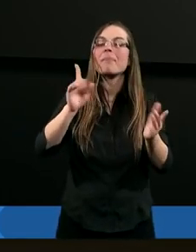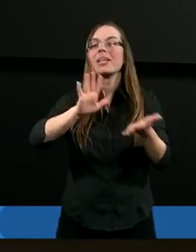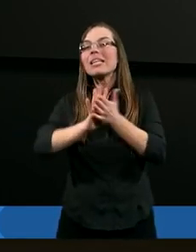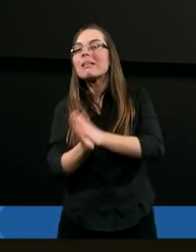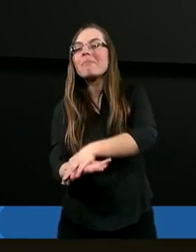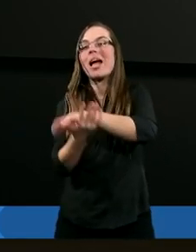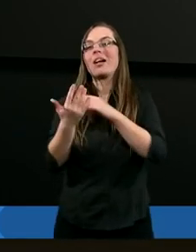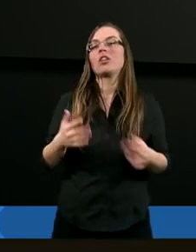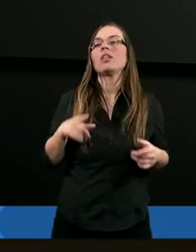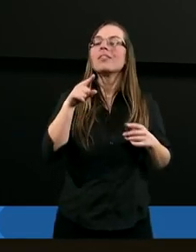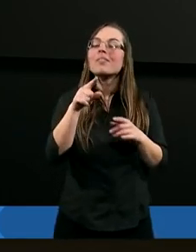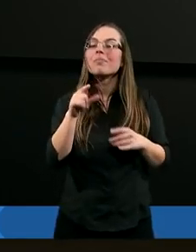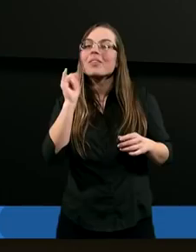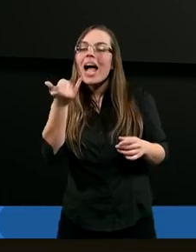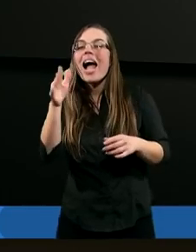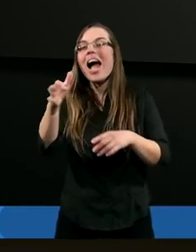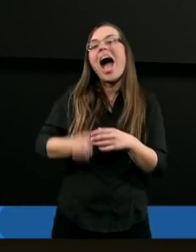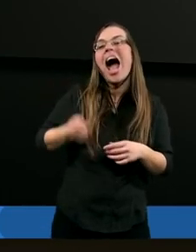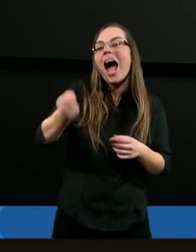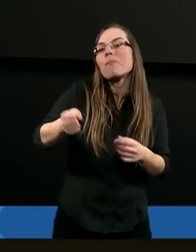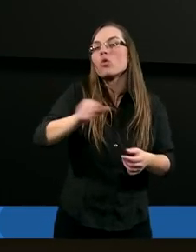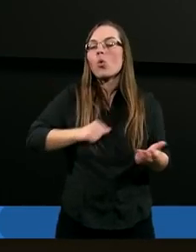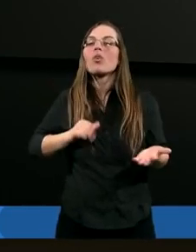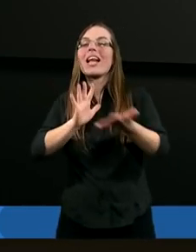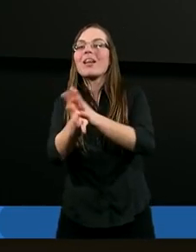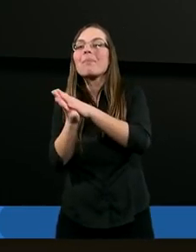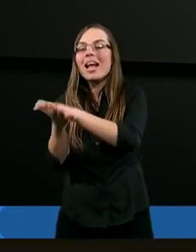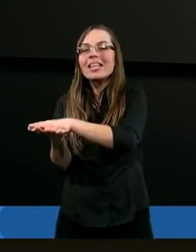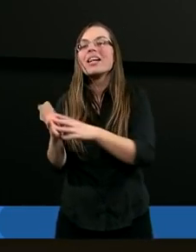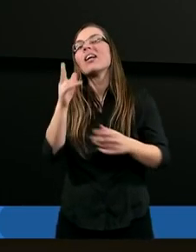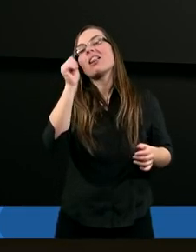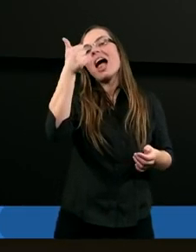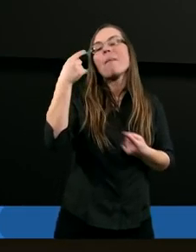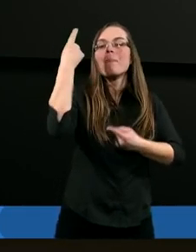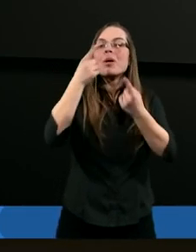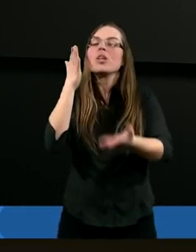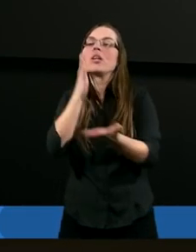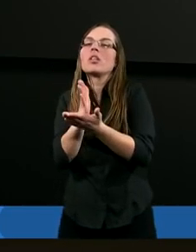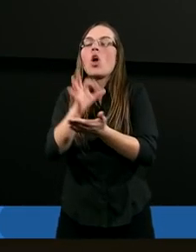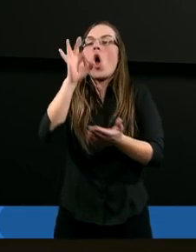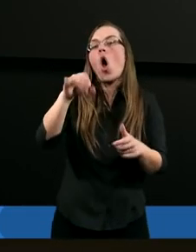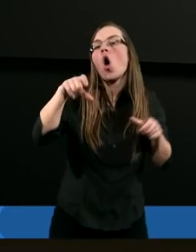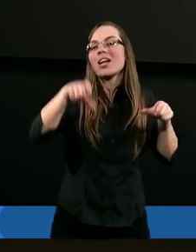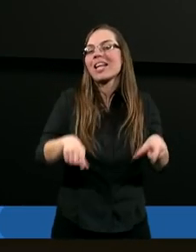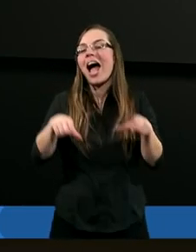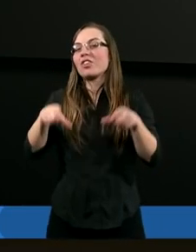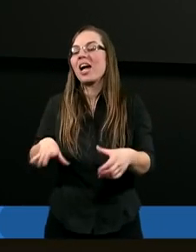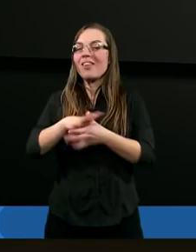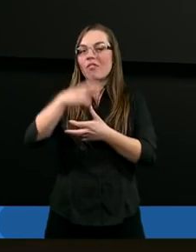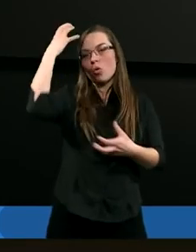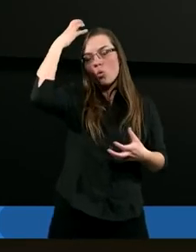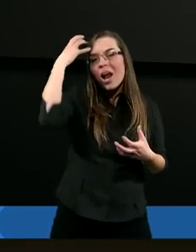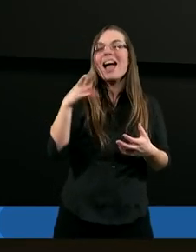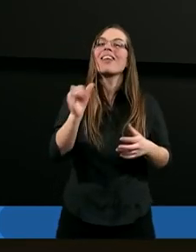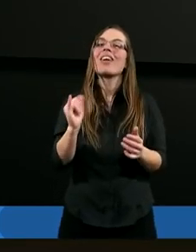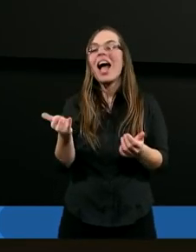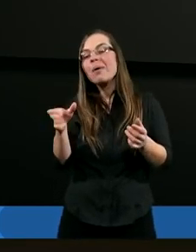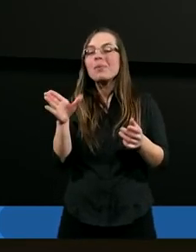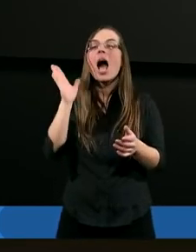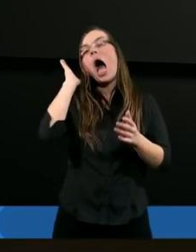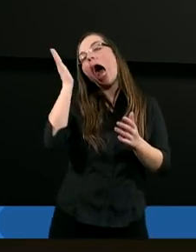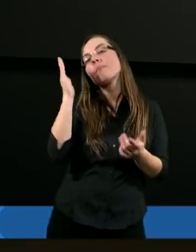zmienić, tak jak i apostołowie się zmienili, którzy najpierw myśleli tylko o zasiadaniu, w królestwie jakimś